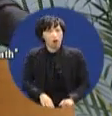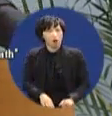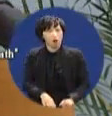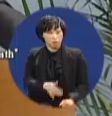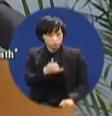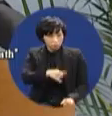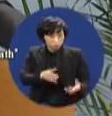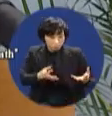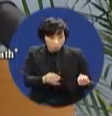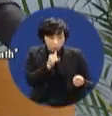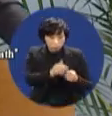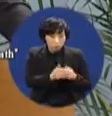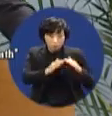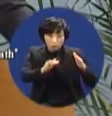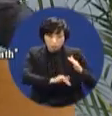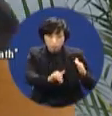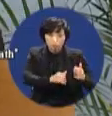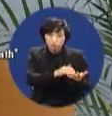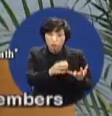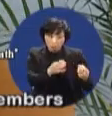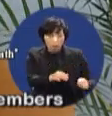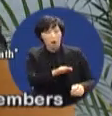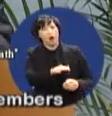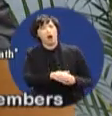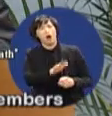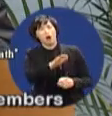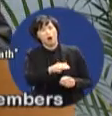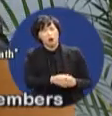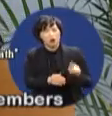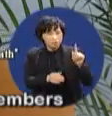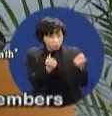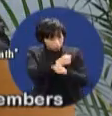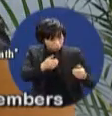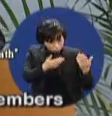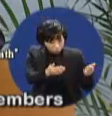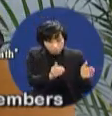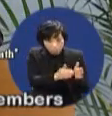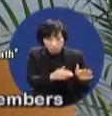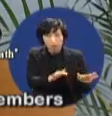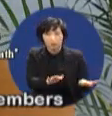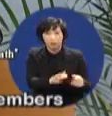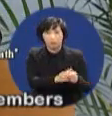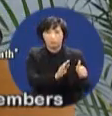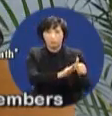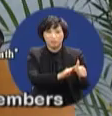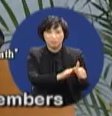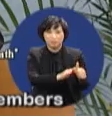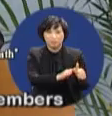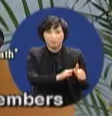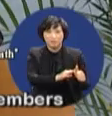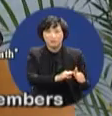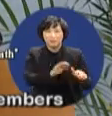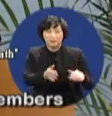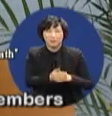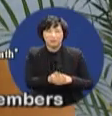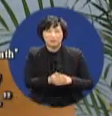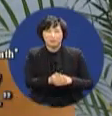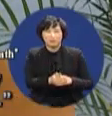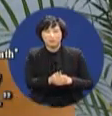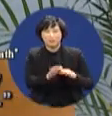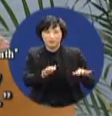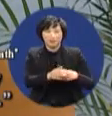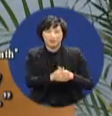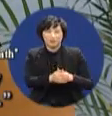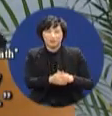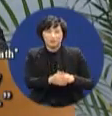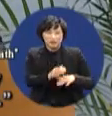딸린 애도 많지 가족도 많지 야 저거 한 번만 용서해주면 참 개가 천지보고 잘 살 것 같습니다.